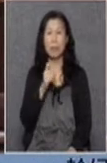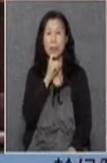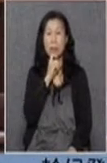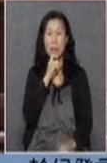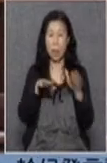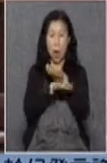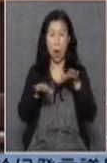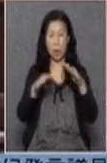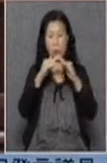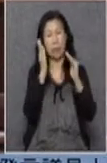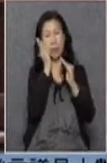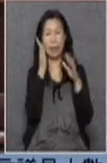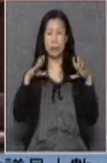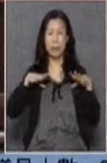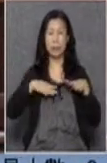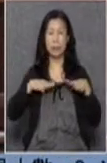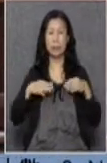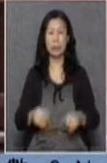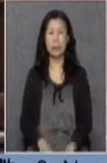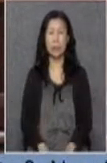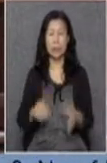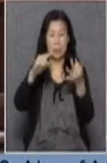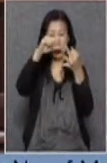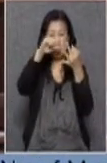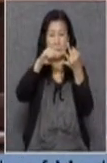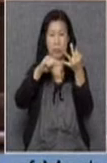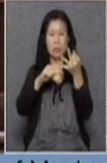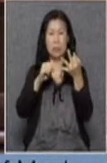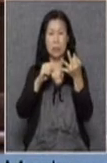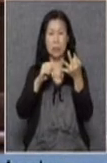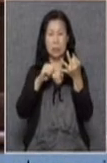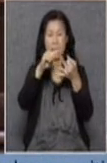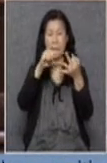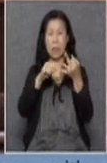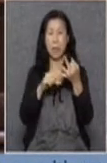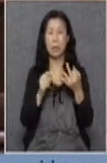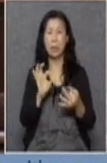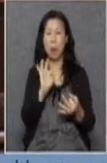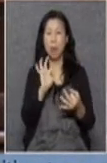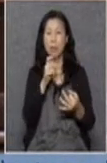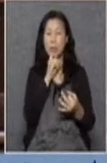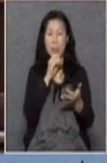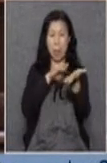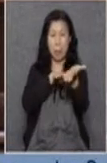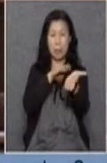安樂窩給家人啦。那這三方面呢都乏善足陳的。而如果講醫療